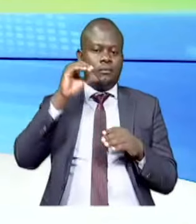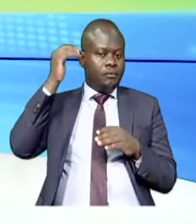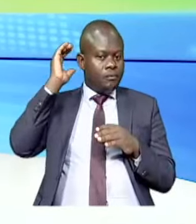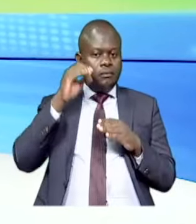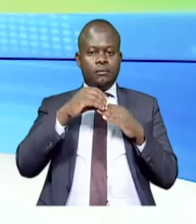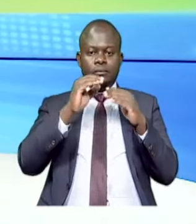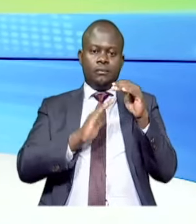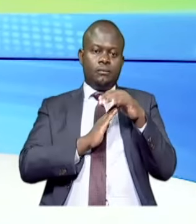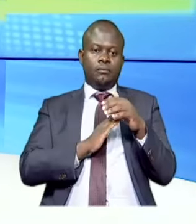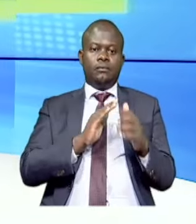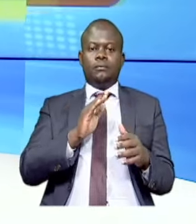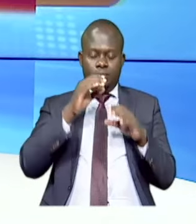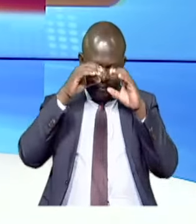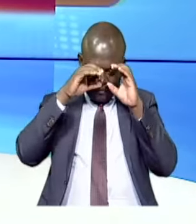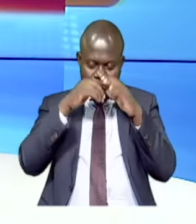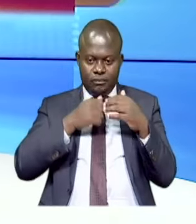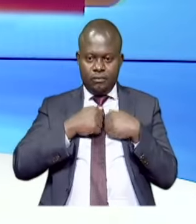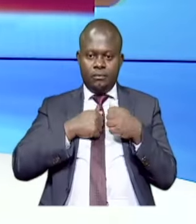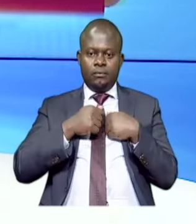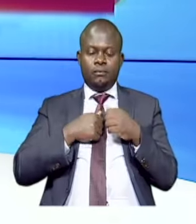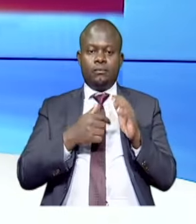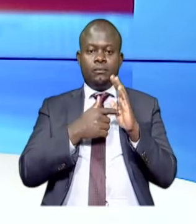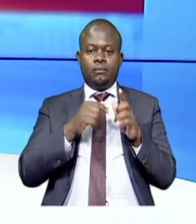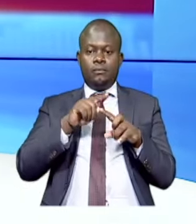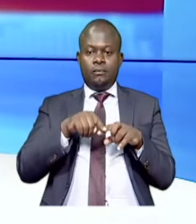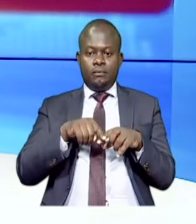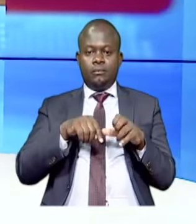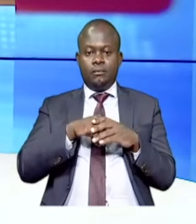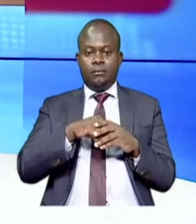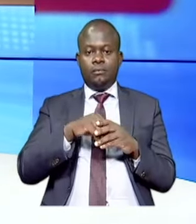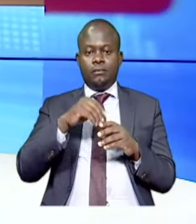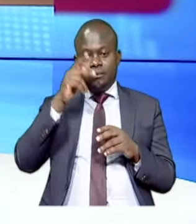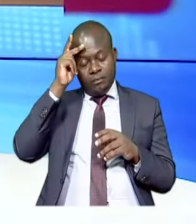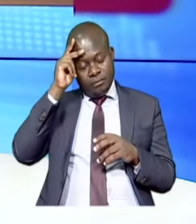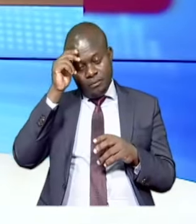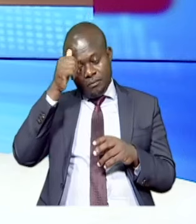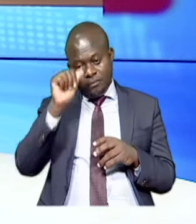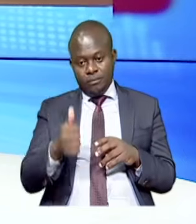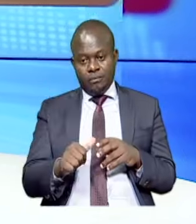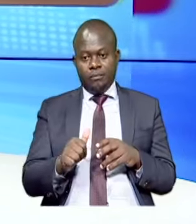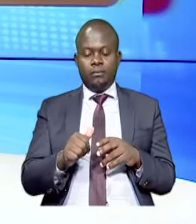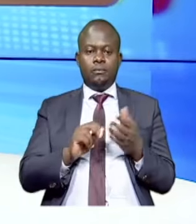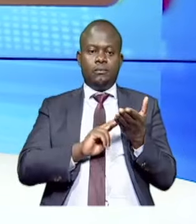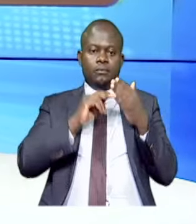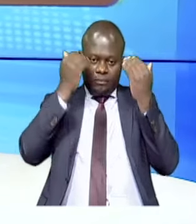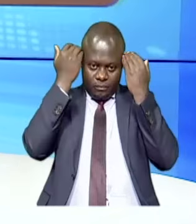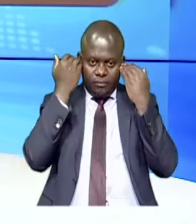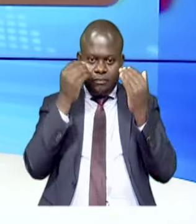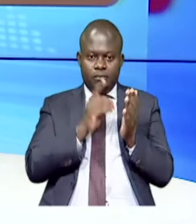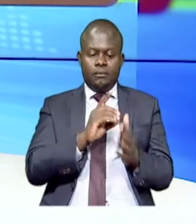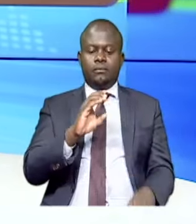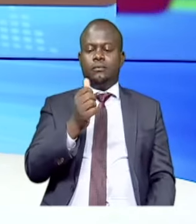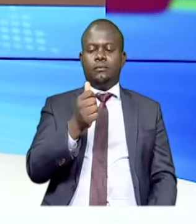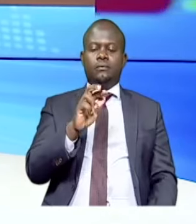Umuyobozi mukuru wa laboratwari y'u Rwanda imenyetso bishingiye ku bumenyi n'ubuhanga bikoreshwa mu butabera Dr. Charles